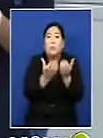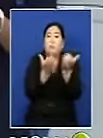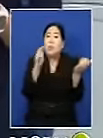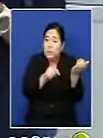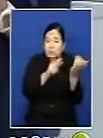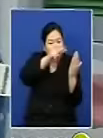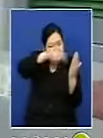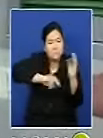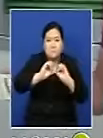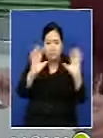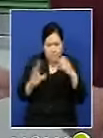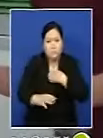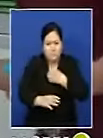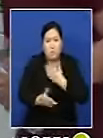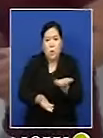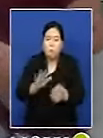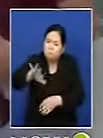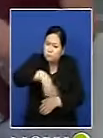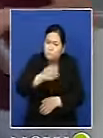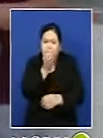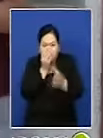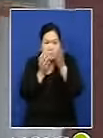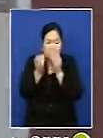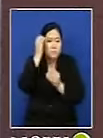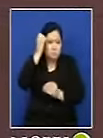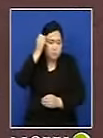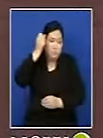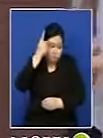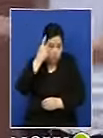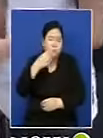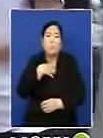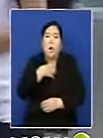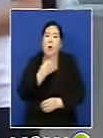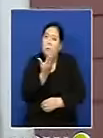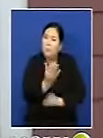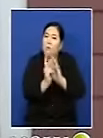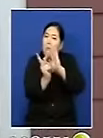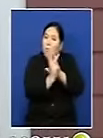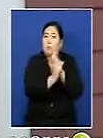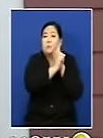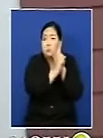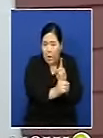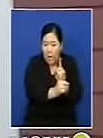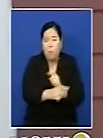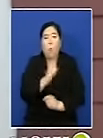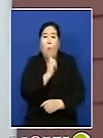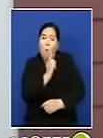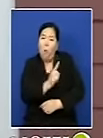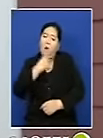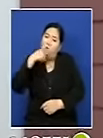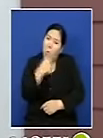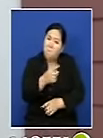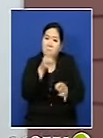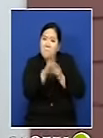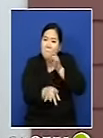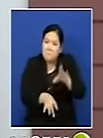คยปิดกั้นความคิดเห็นแต่ขอให้ทุกฝ่ายยึดมั่นในกฎกติกาไม่ไปบิดเบือนข้อเท็จจริงไม่พูดคำหยาบไม่ใส่ร้ายป้ายสี